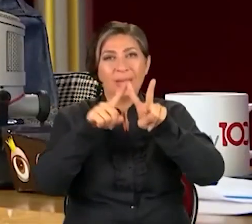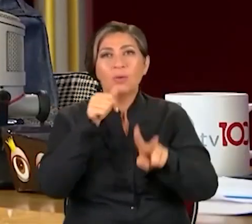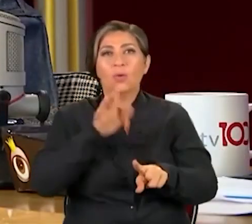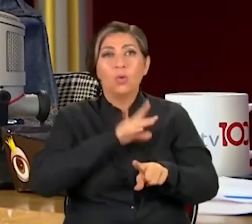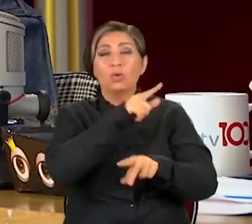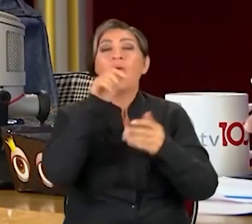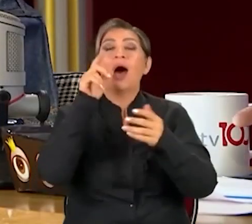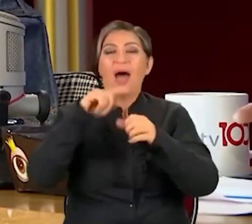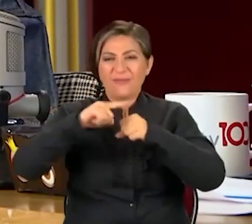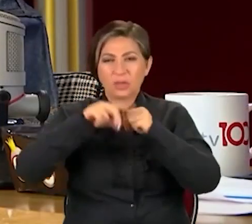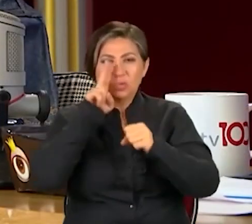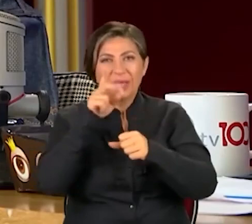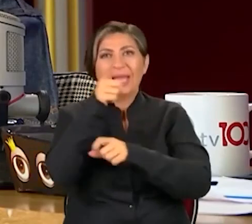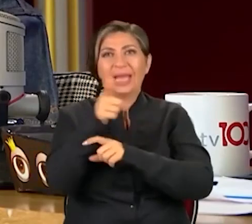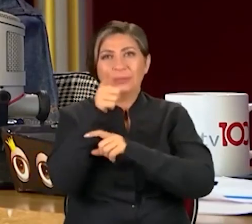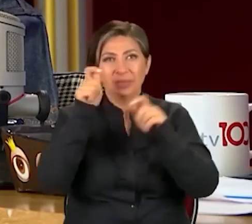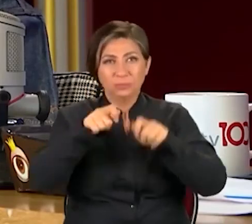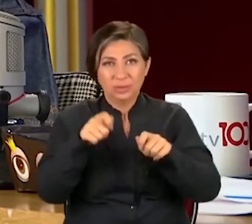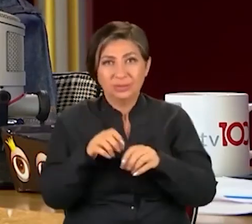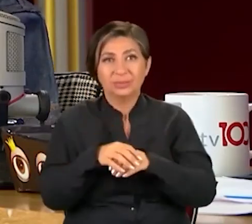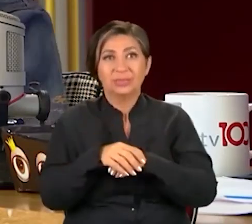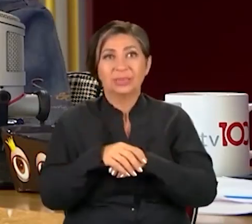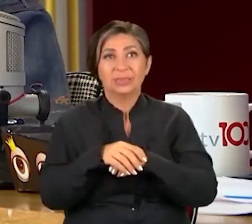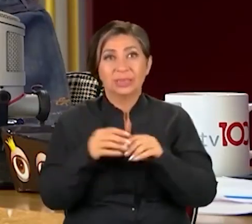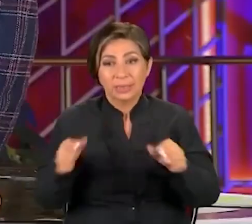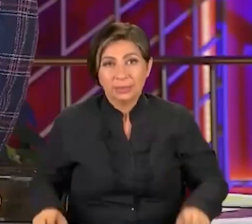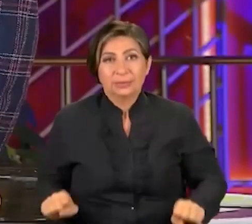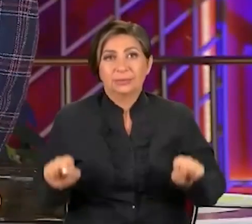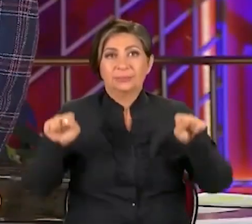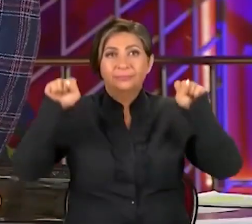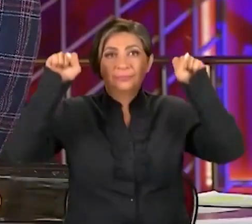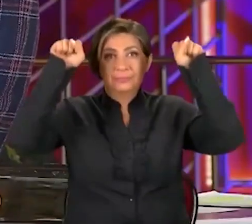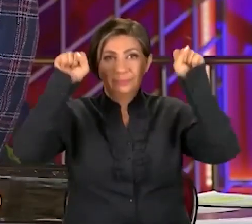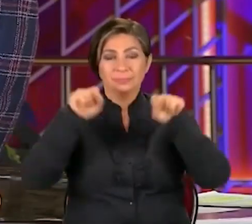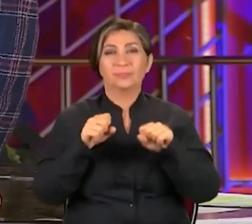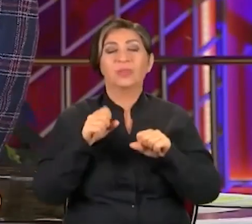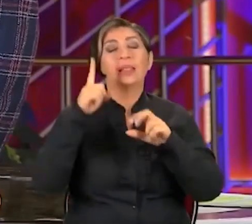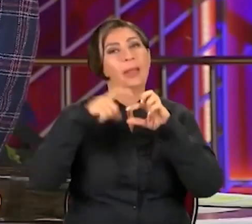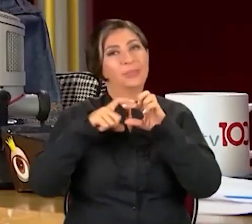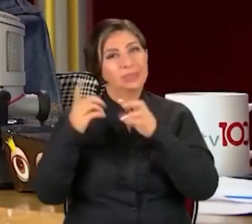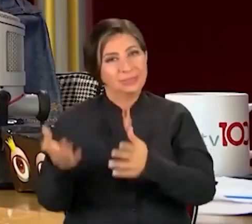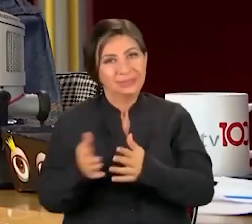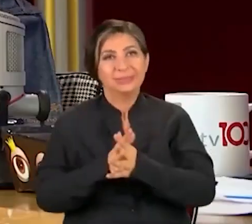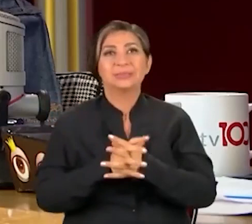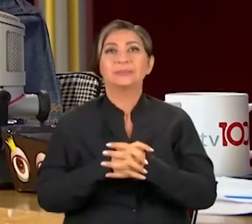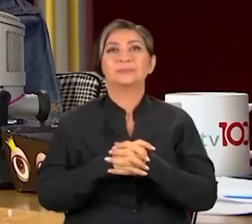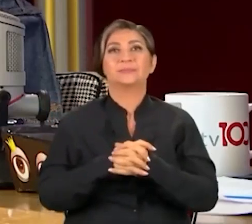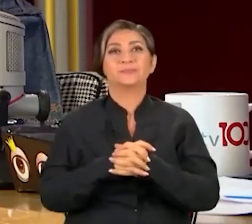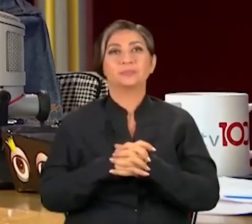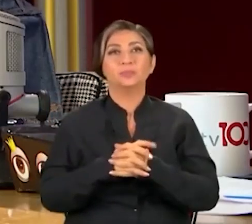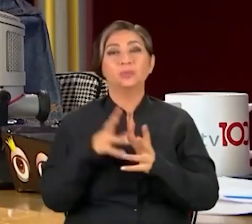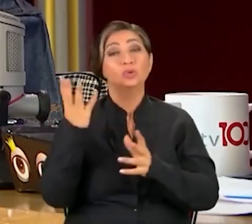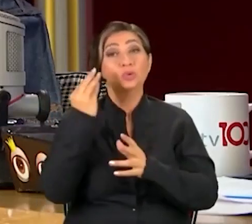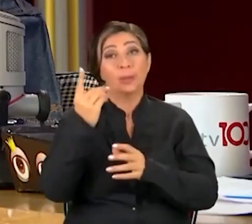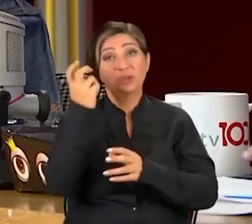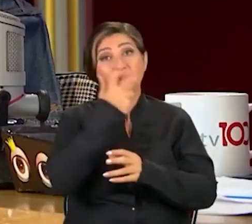onun klibini çekeceğiz. Kaldırırken abi. Evet. Rahmetli. Hepimiz rahmetli, çok evet. Seviyoruz. Çok